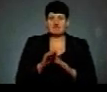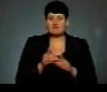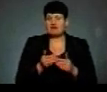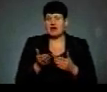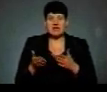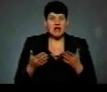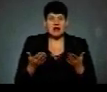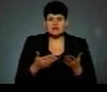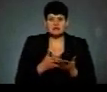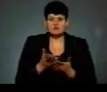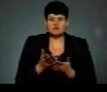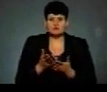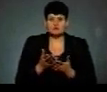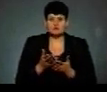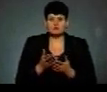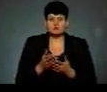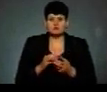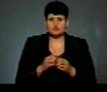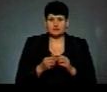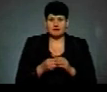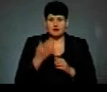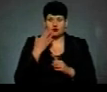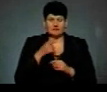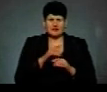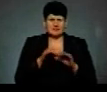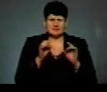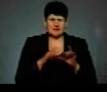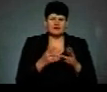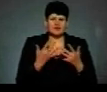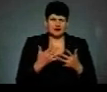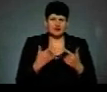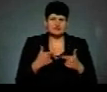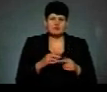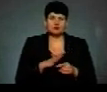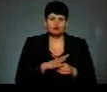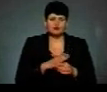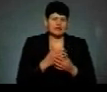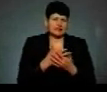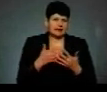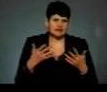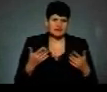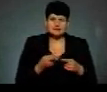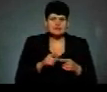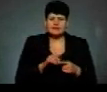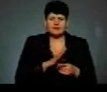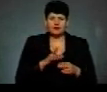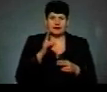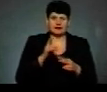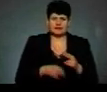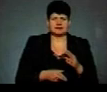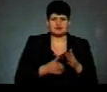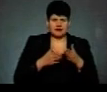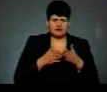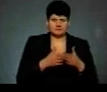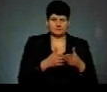виходу з кризи, коли вона не здала декілька екзаменів, було декілька. Тобто це не була кінцева точка, яка